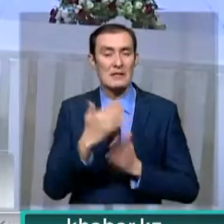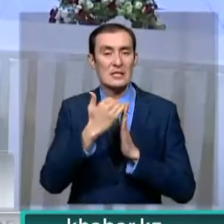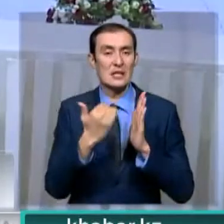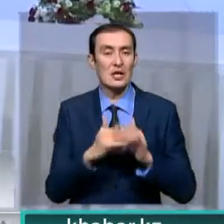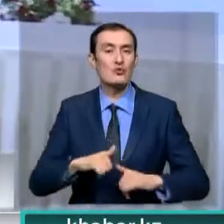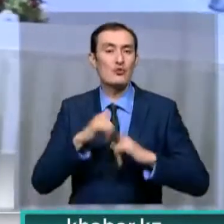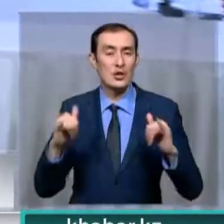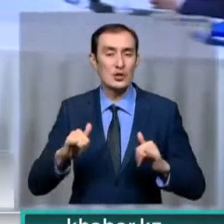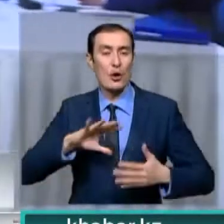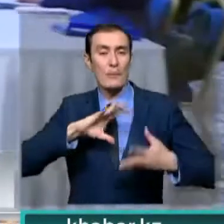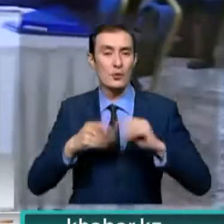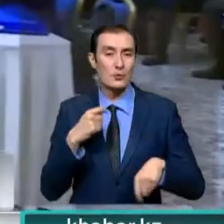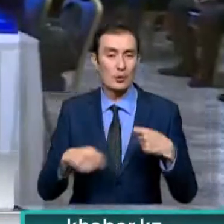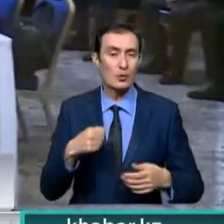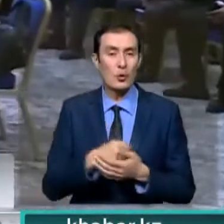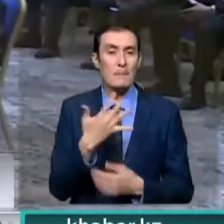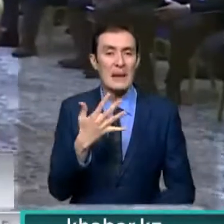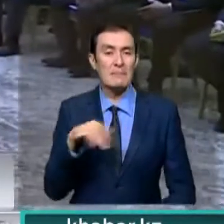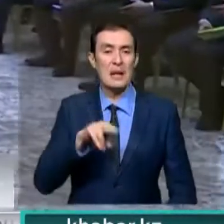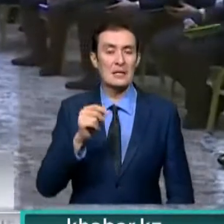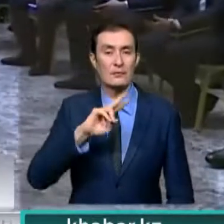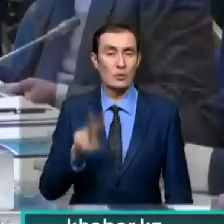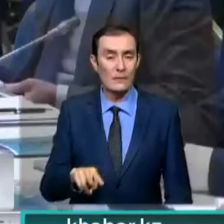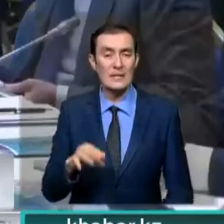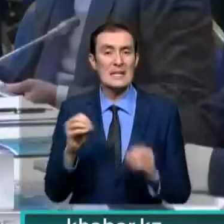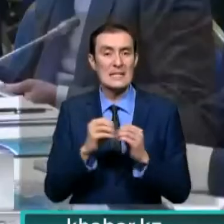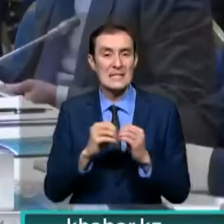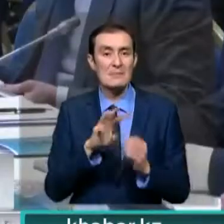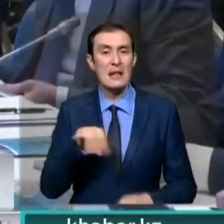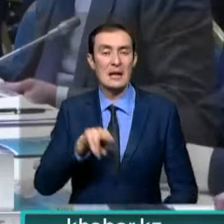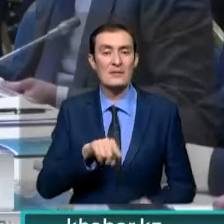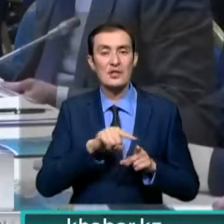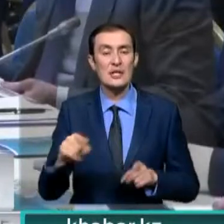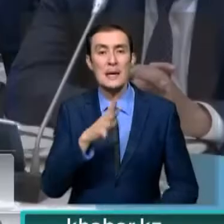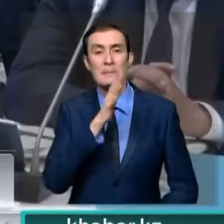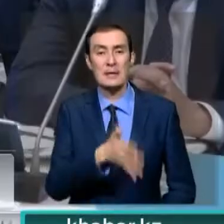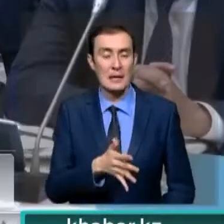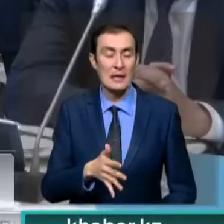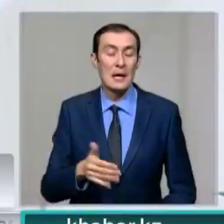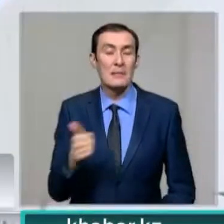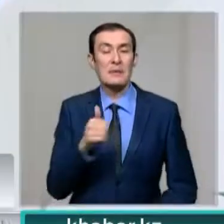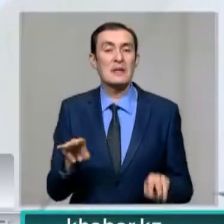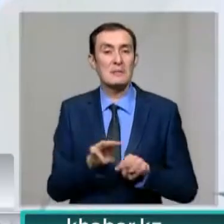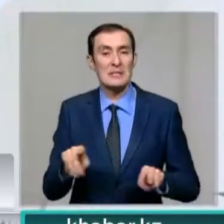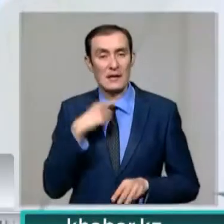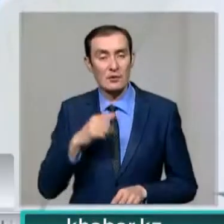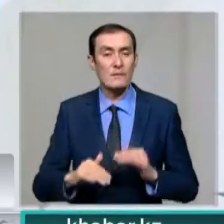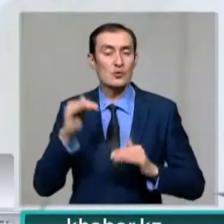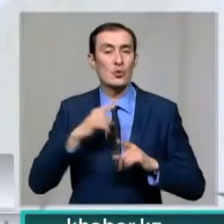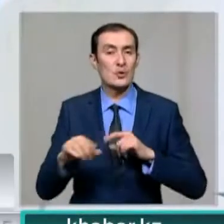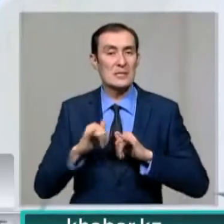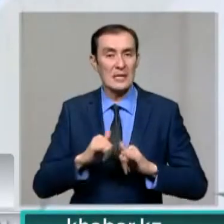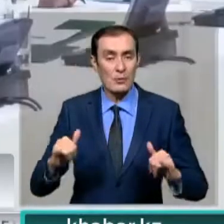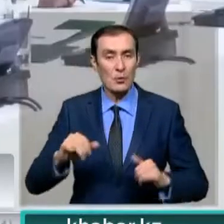задача довести объем взаимной торговли до 5 млрд доллоров и 10 млрд в течение 5 лет мамин также отметил высокую